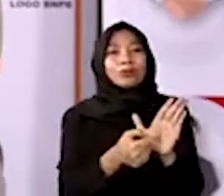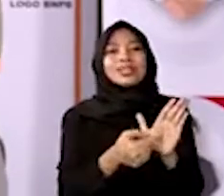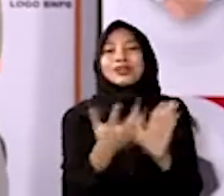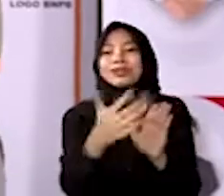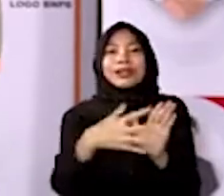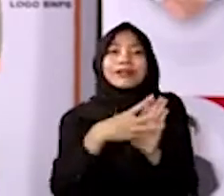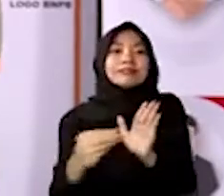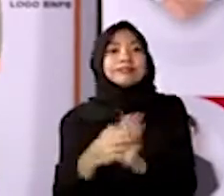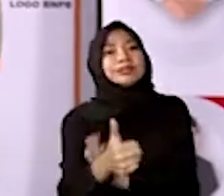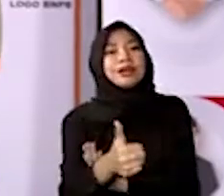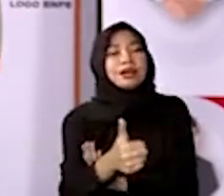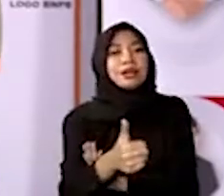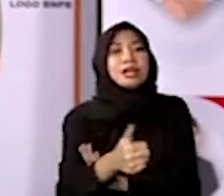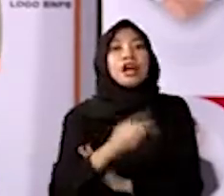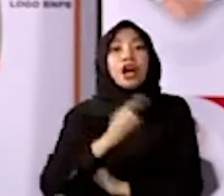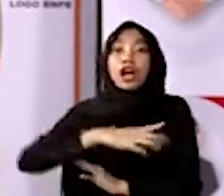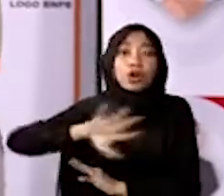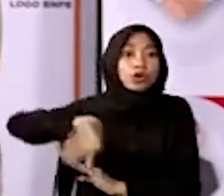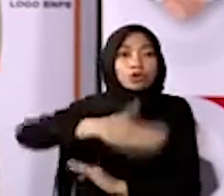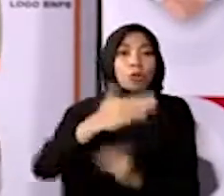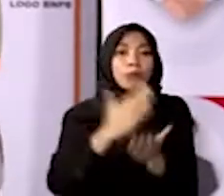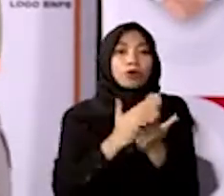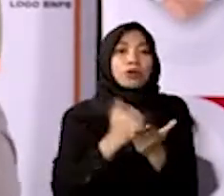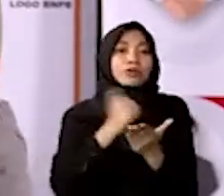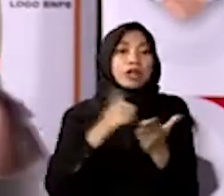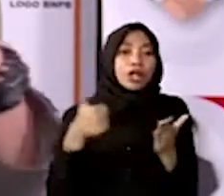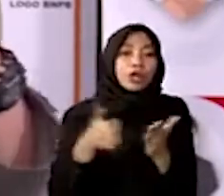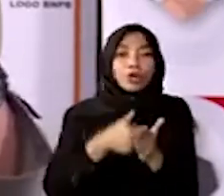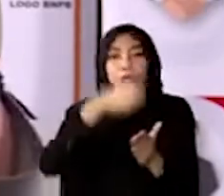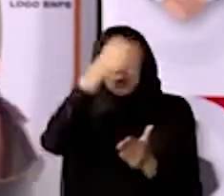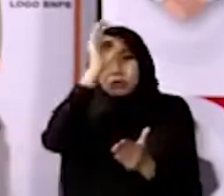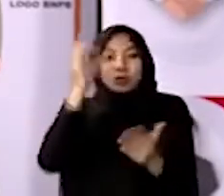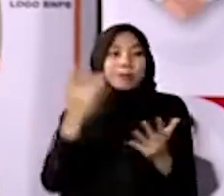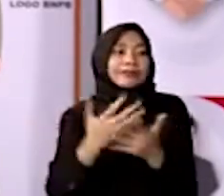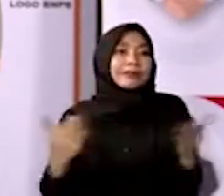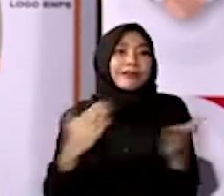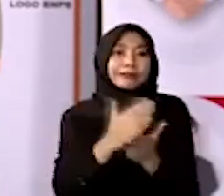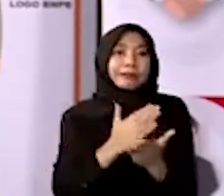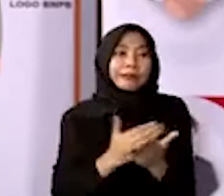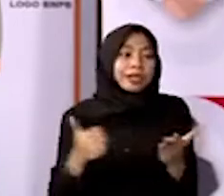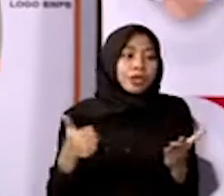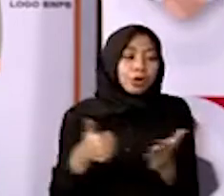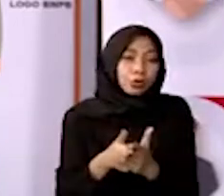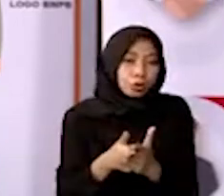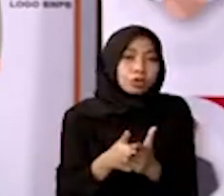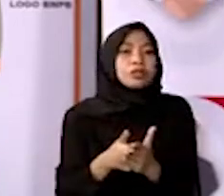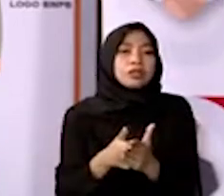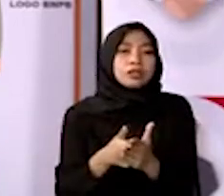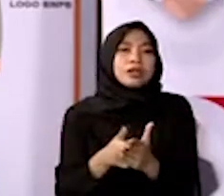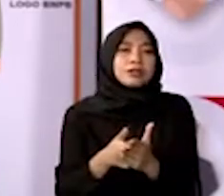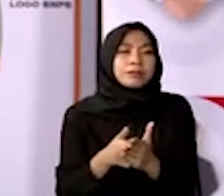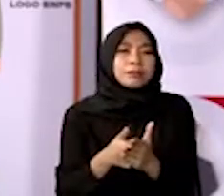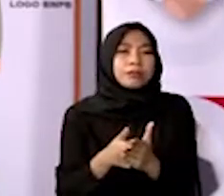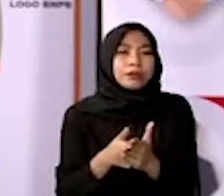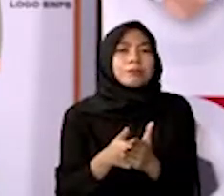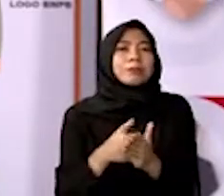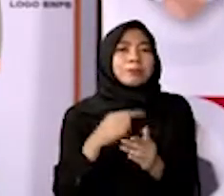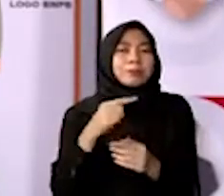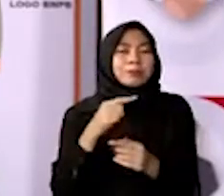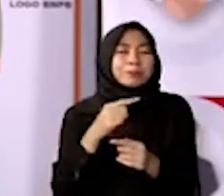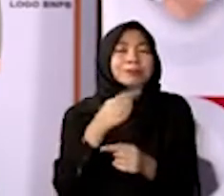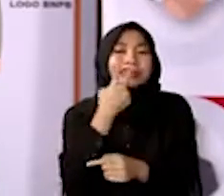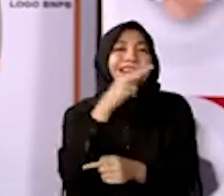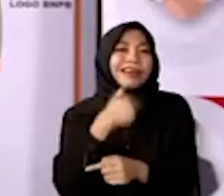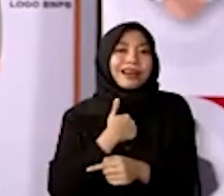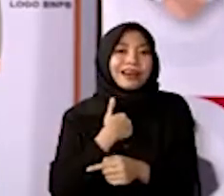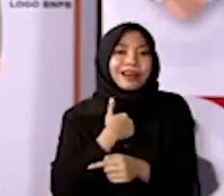semua mematuhi baik itu porri kemudian seluruh masyarakat ya protokol covid-19 ini kita yakin